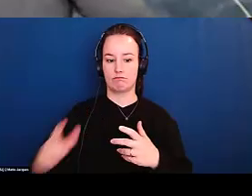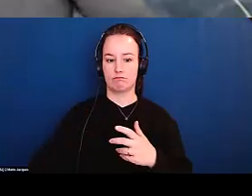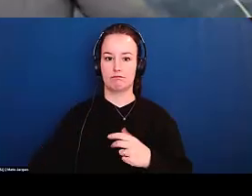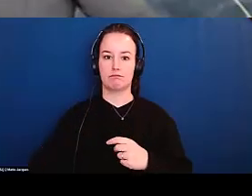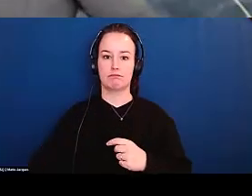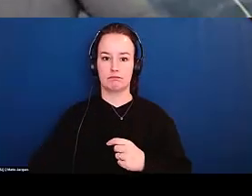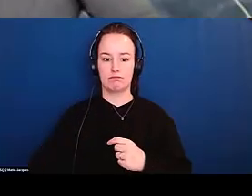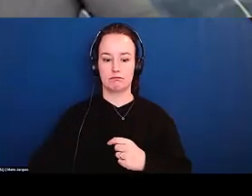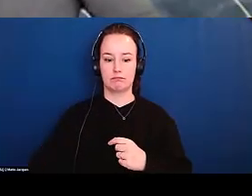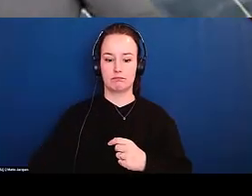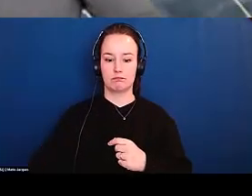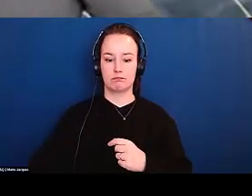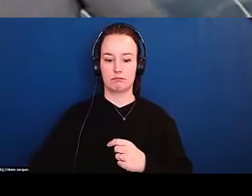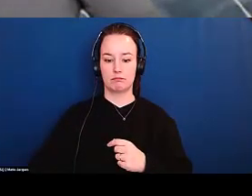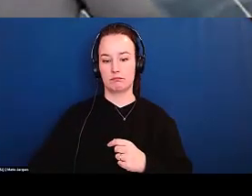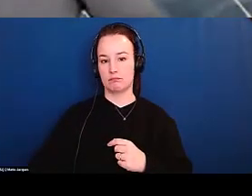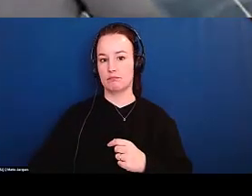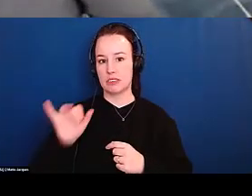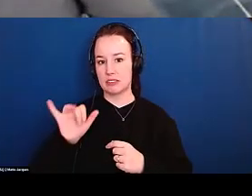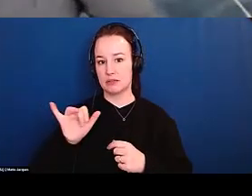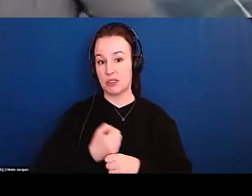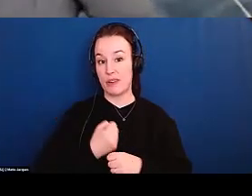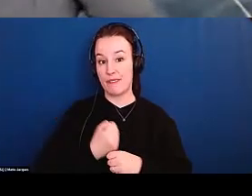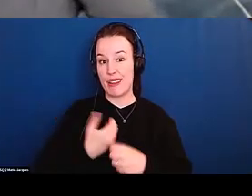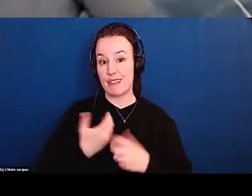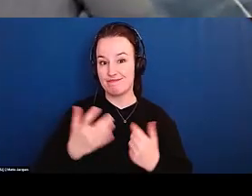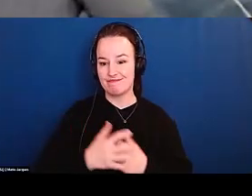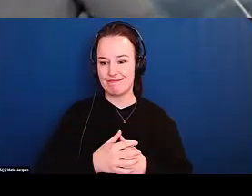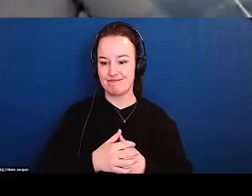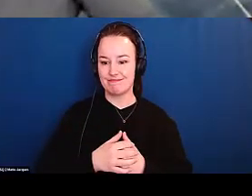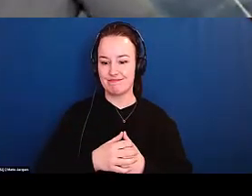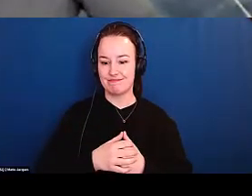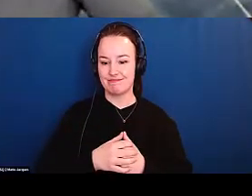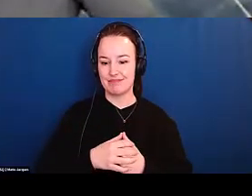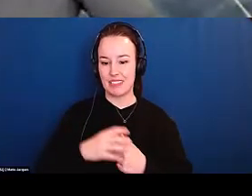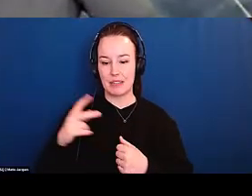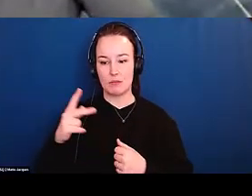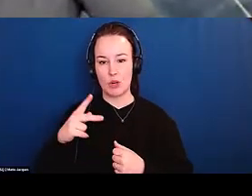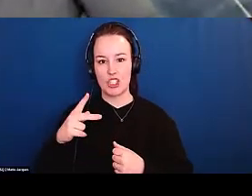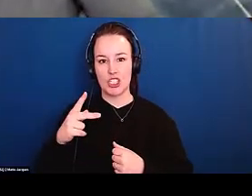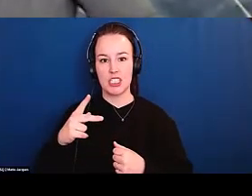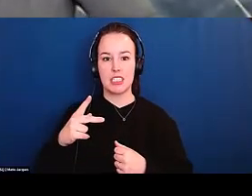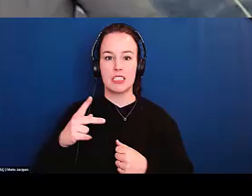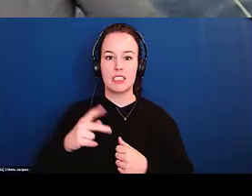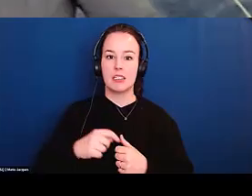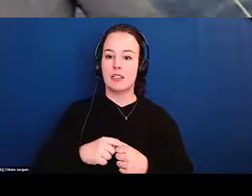et nous faisons comme cela.